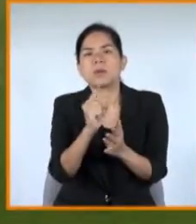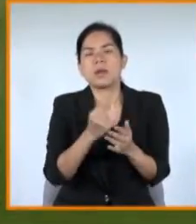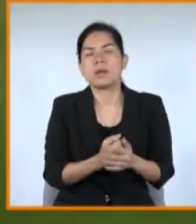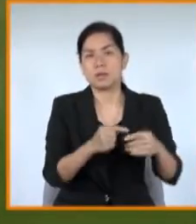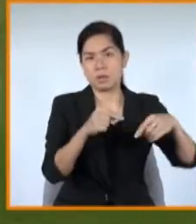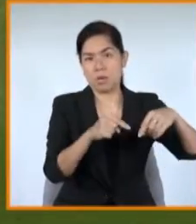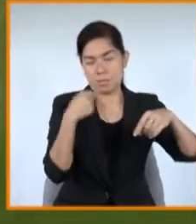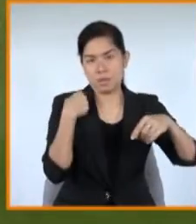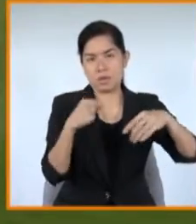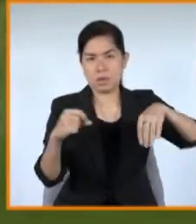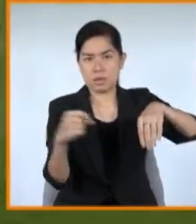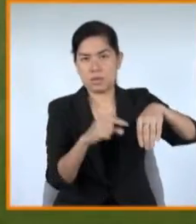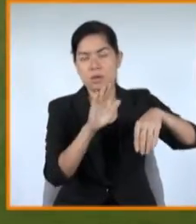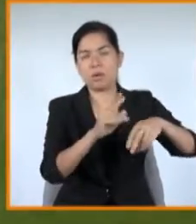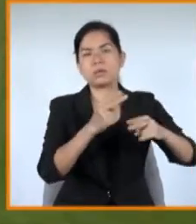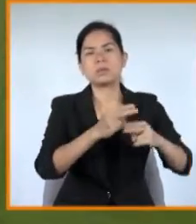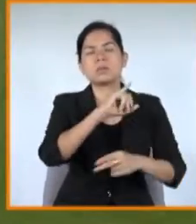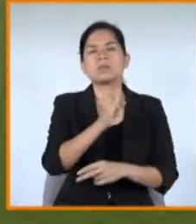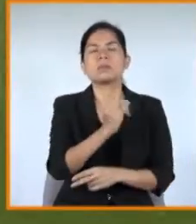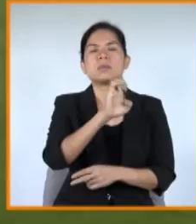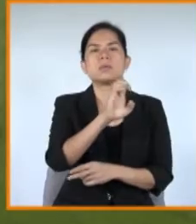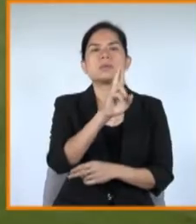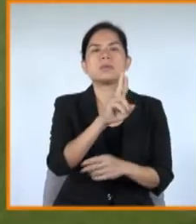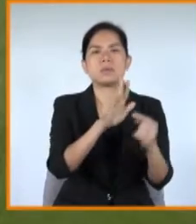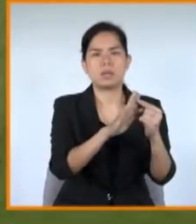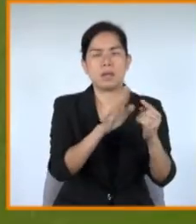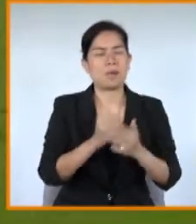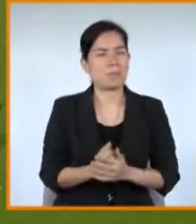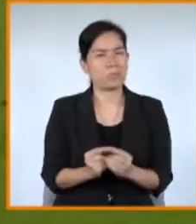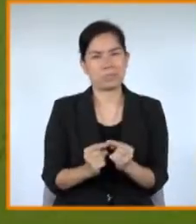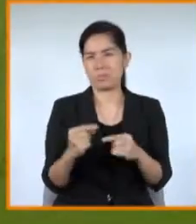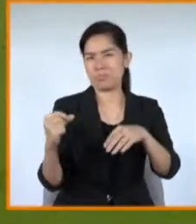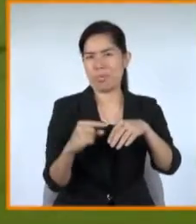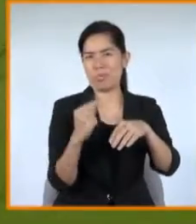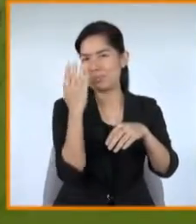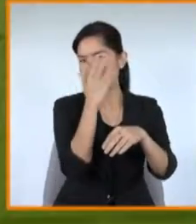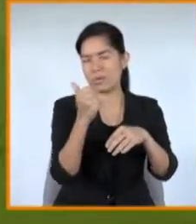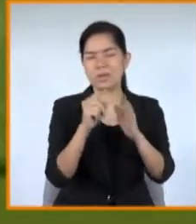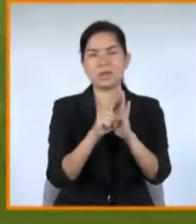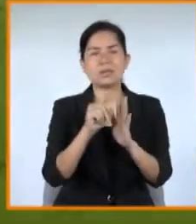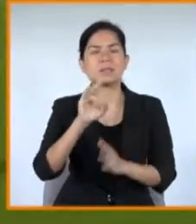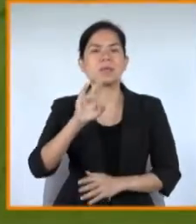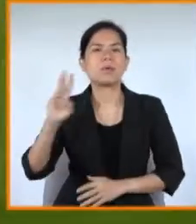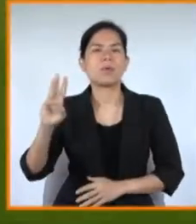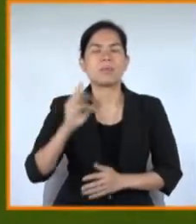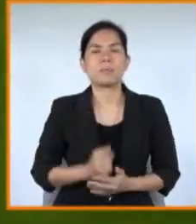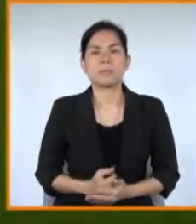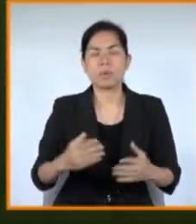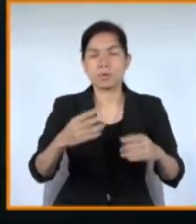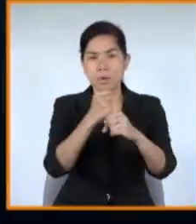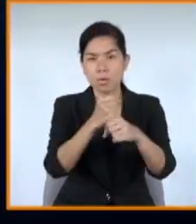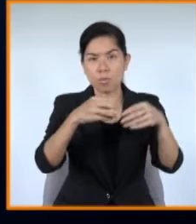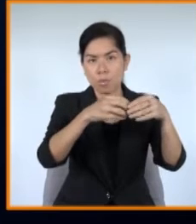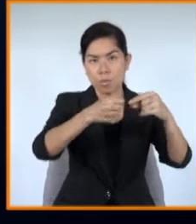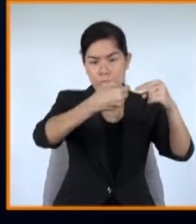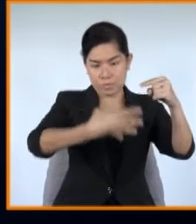ได้ประตูชัยจากการยิงของจิระเจริญสุขนะครับปั่นลูกนี้สวยงามจริงๆนะครับนาทีที่76นะครับสรุป4ทีมที่ผ่านเข้า